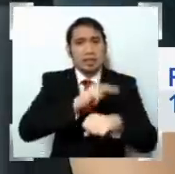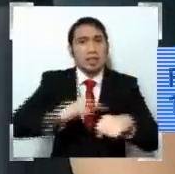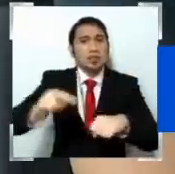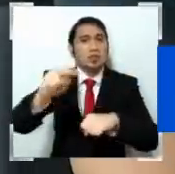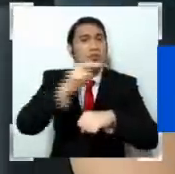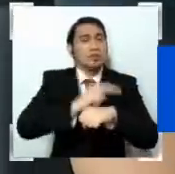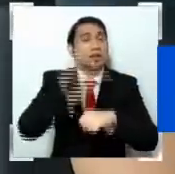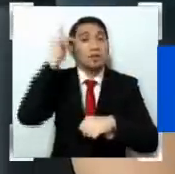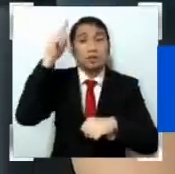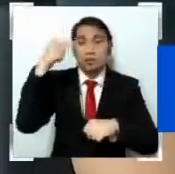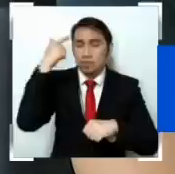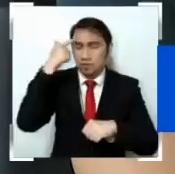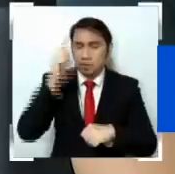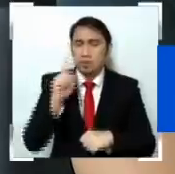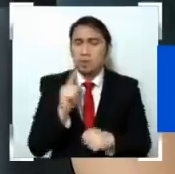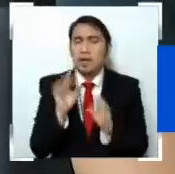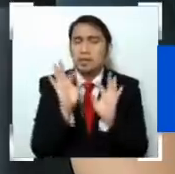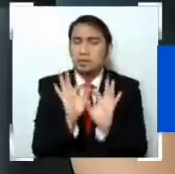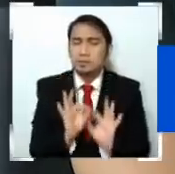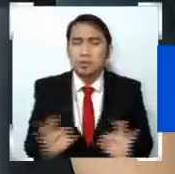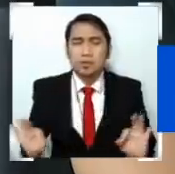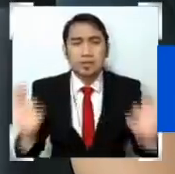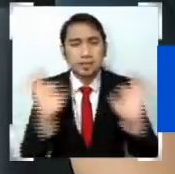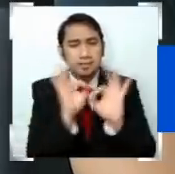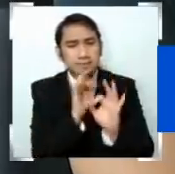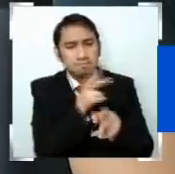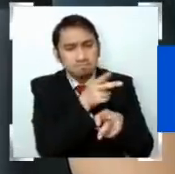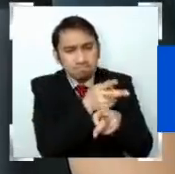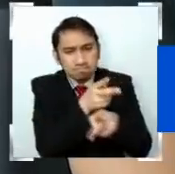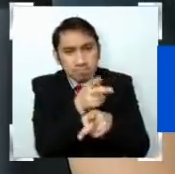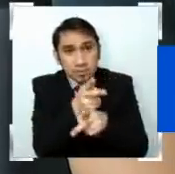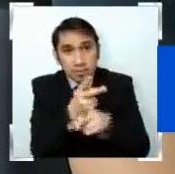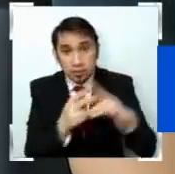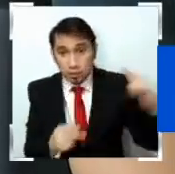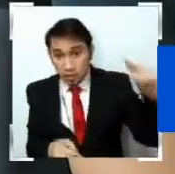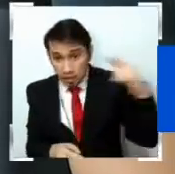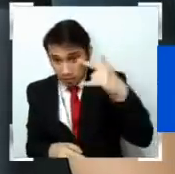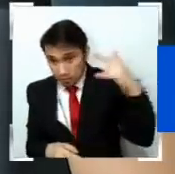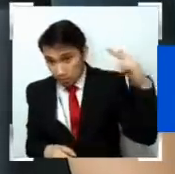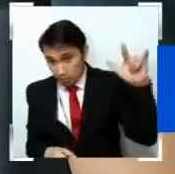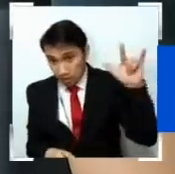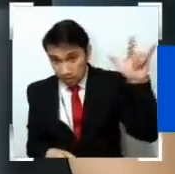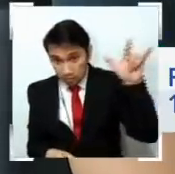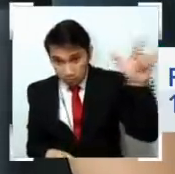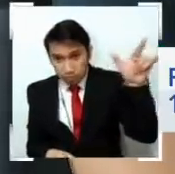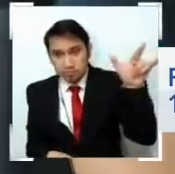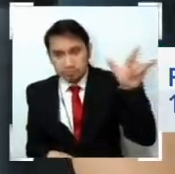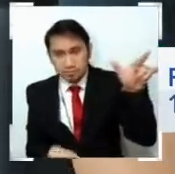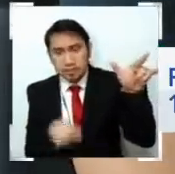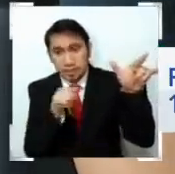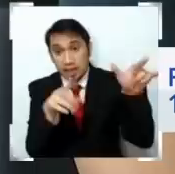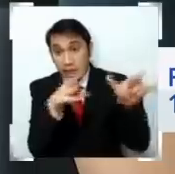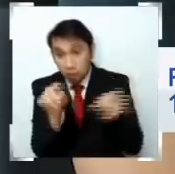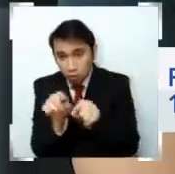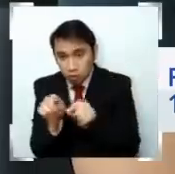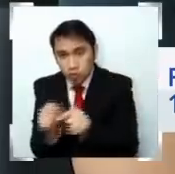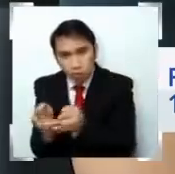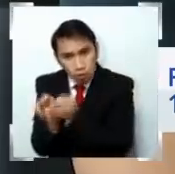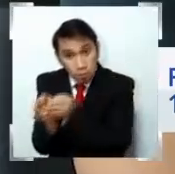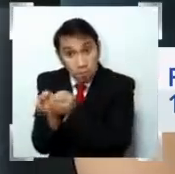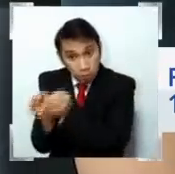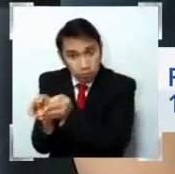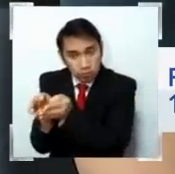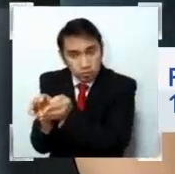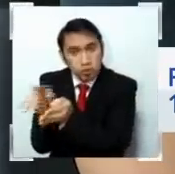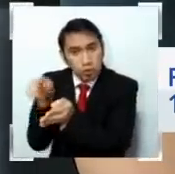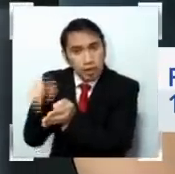ay ang pagbabantay ng airport and of course, ito yung mga pier natin to make sure walang lalabas